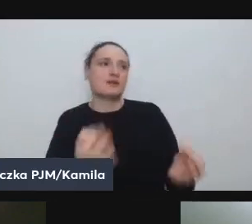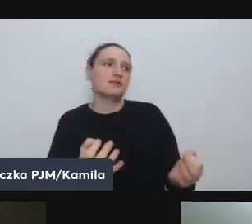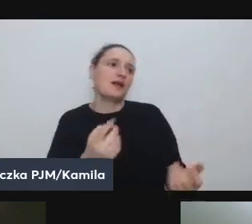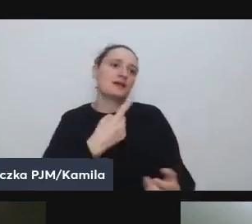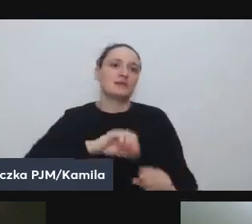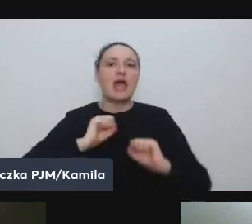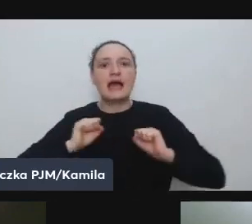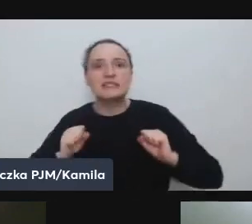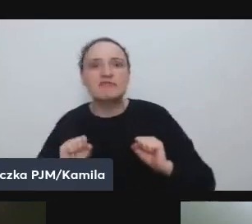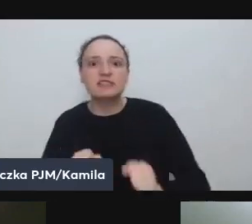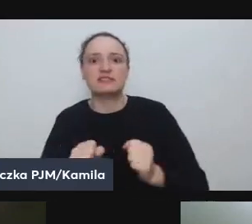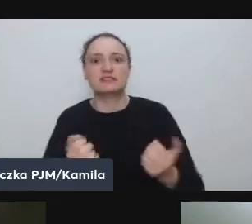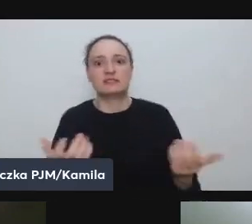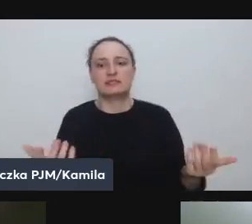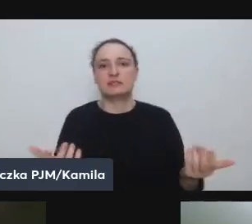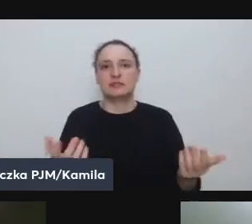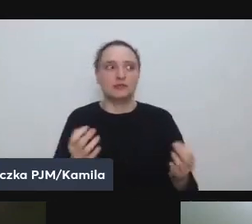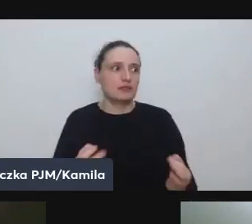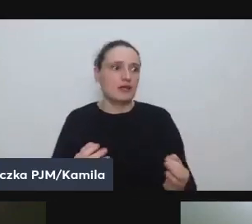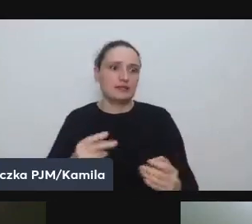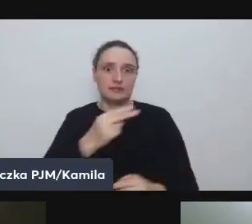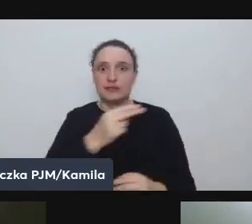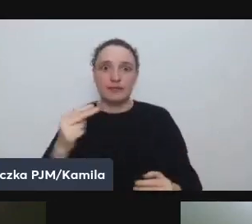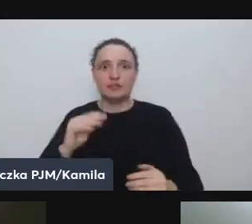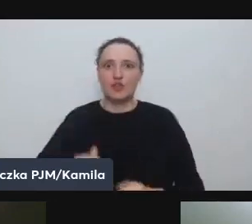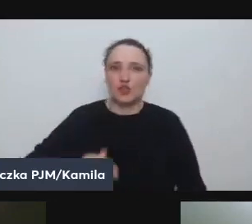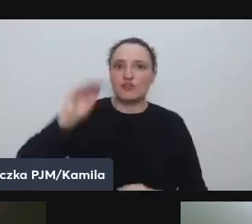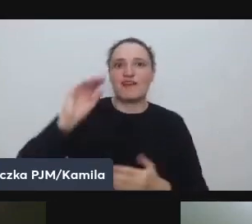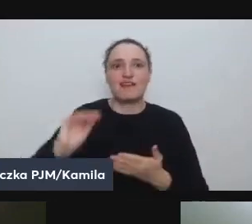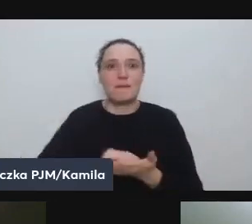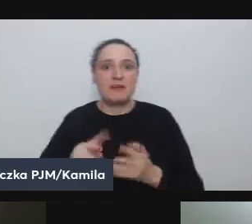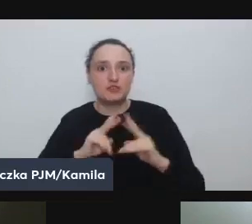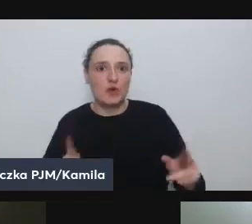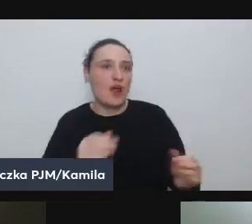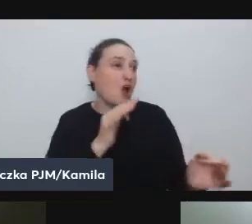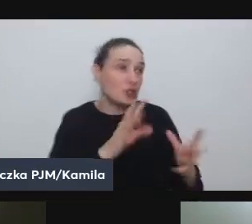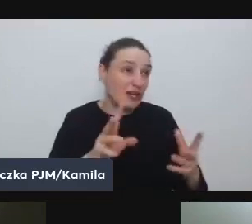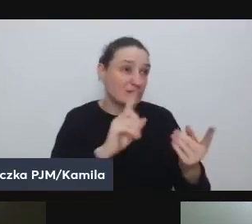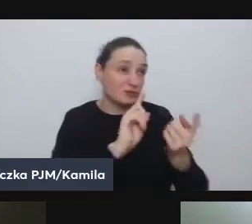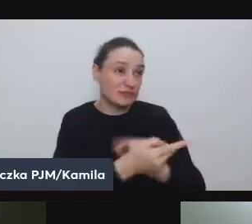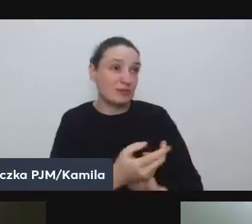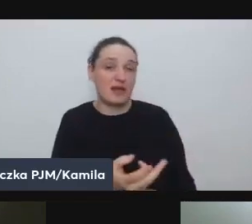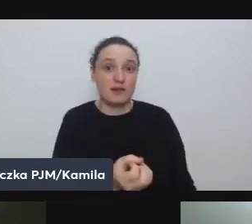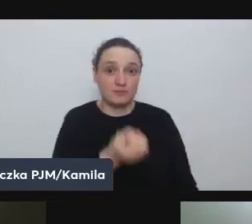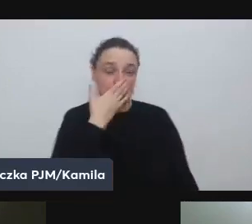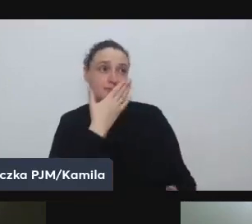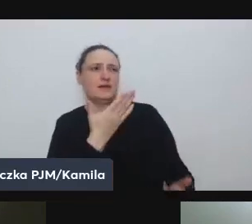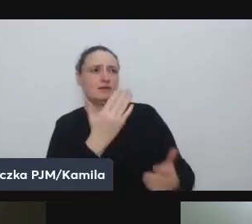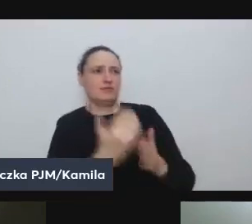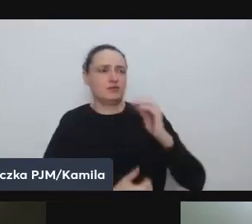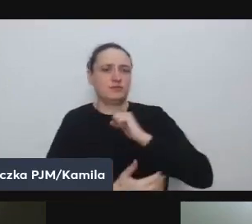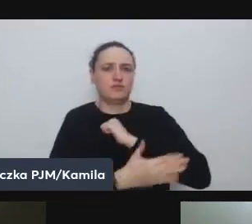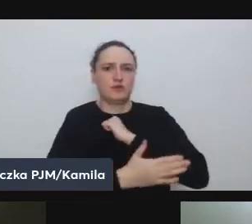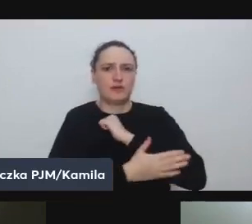osoby zaangażowane w szeroko pojęty temat dojrzewania, menstruacji, dostałyśmy od razu zmianę, która sprawia, że z podstawy programowej dla